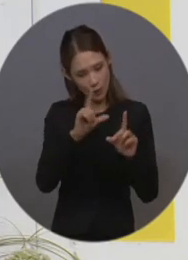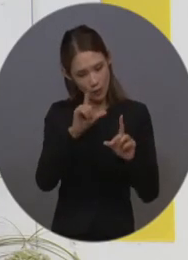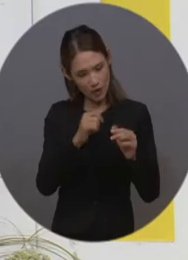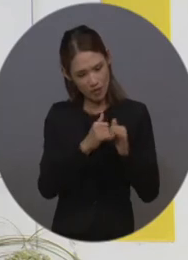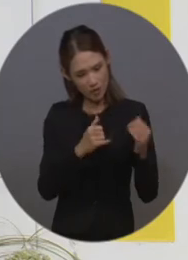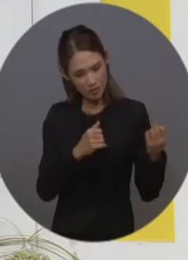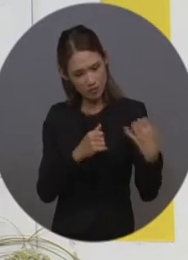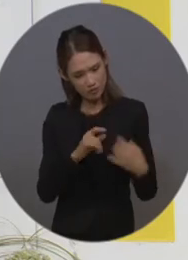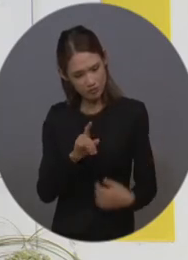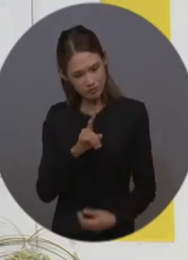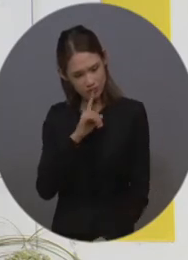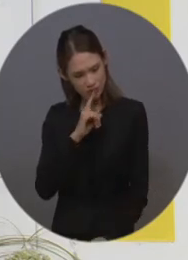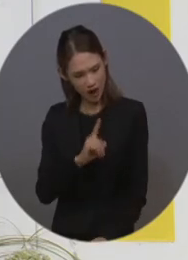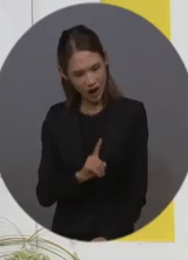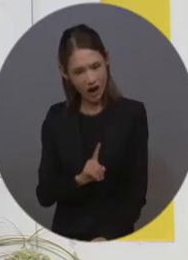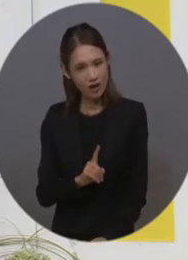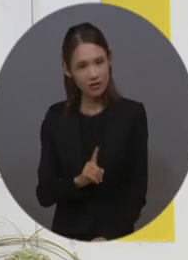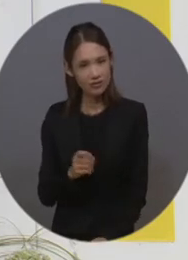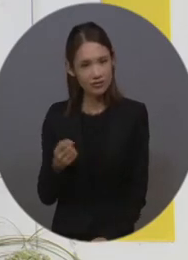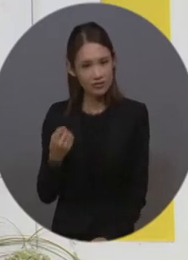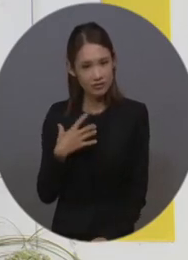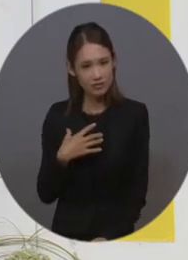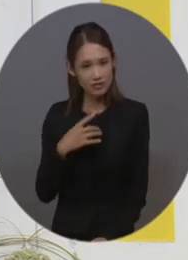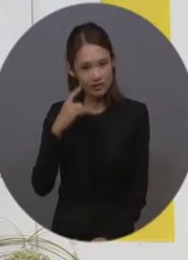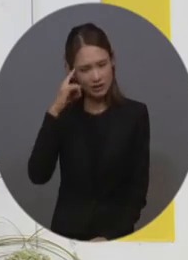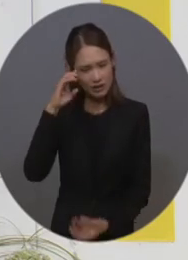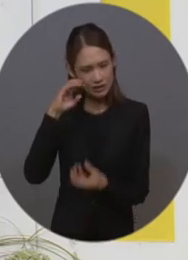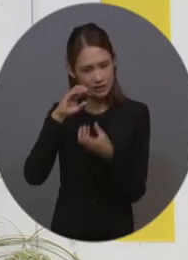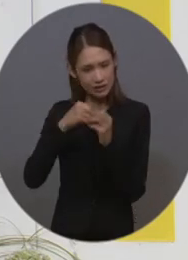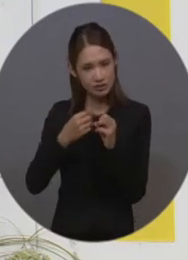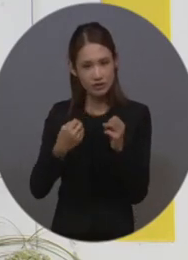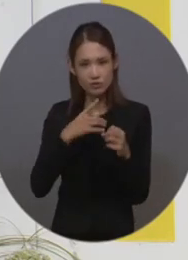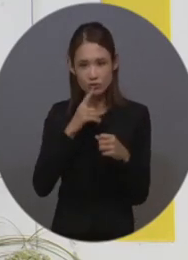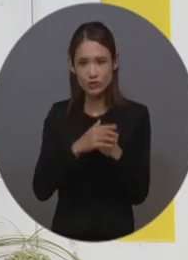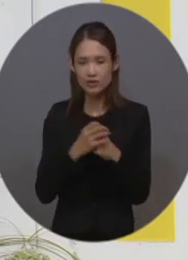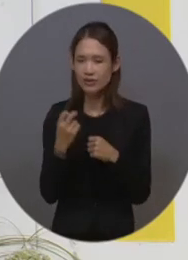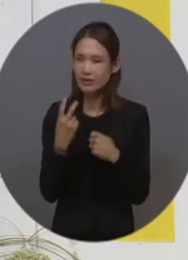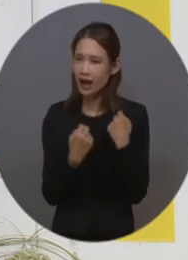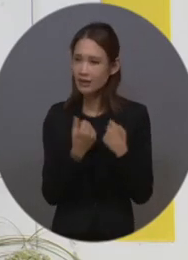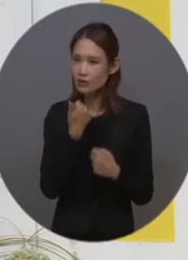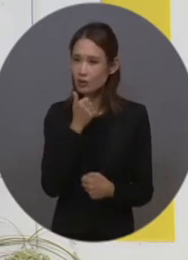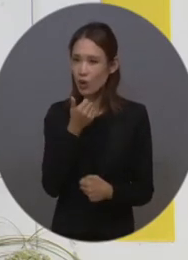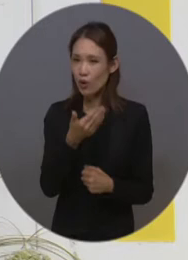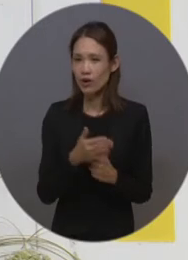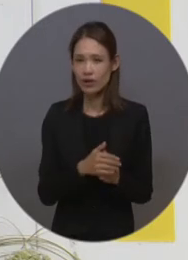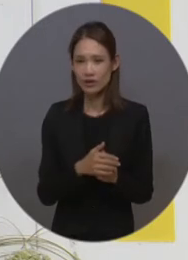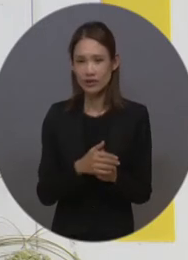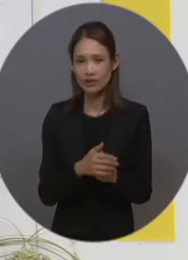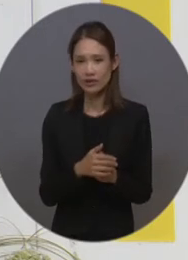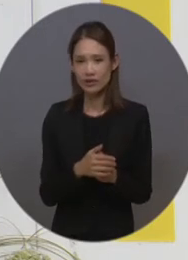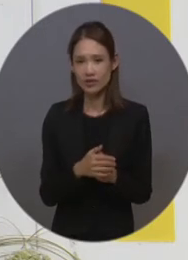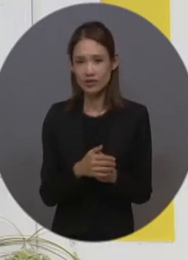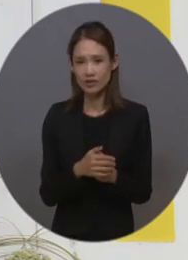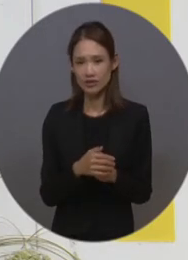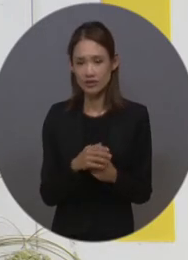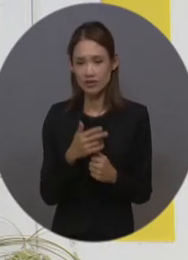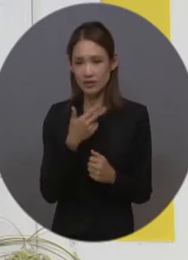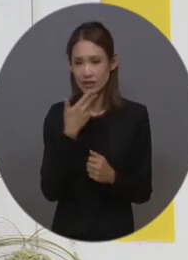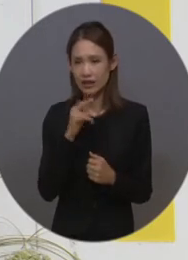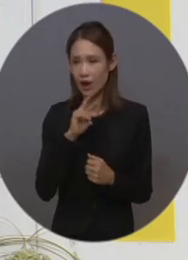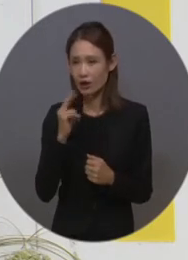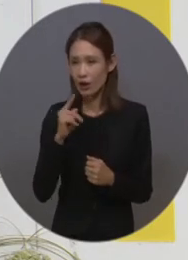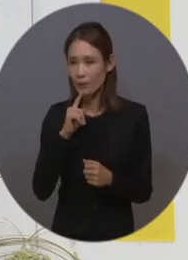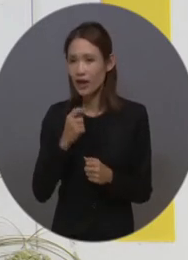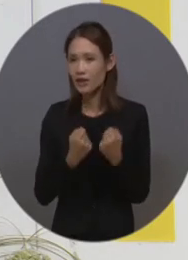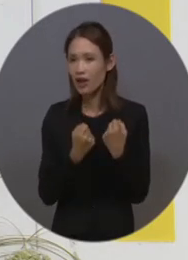있지? 어렵죠. 그렇게 얘기했습니다. 네, 좀 의아하다는 표정에서 네. 제가 아이고 이거 다시 해야 되겠네. 그래서 네. In other words, 다른 말씀으로